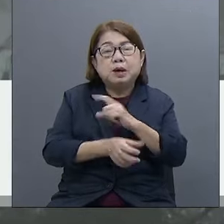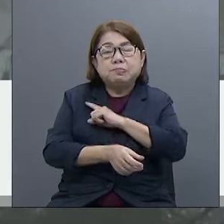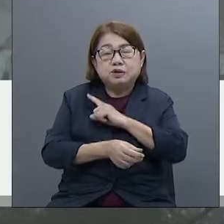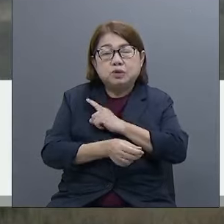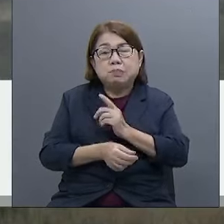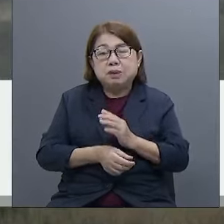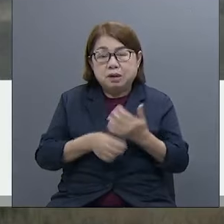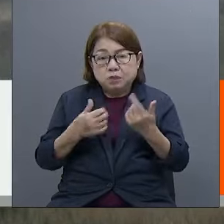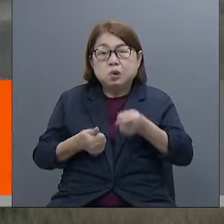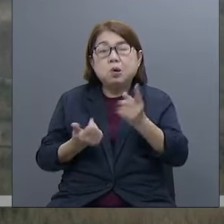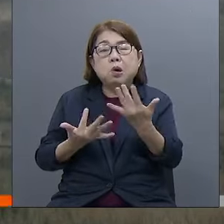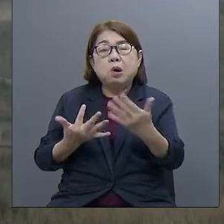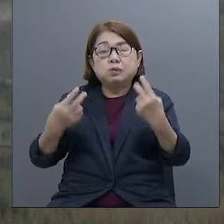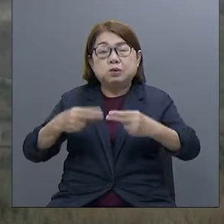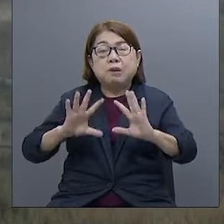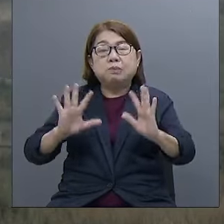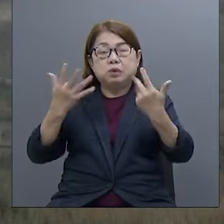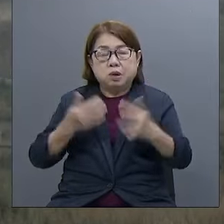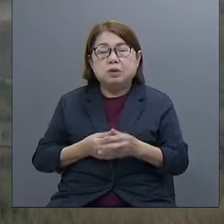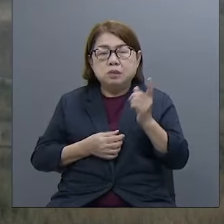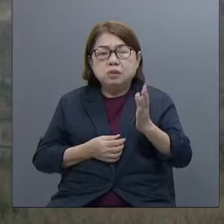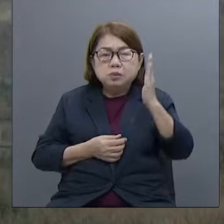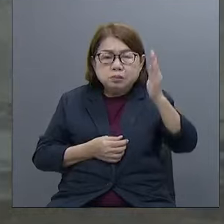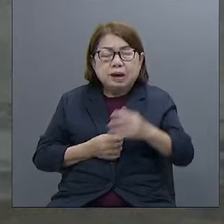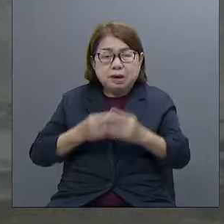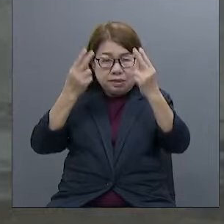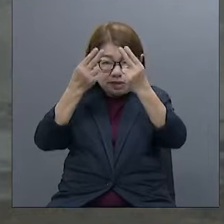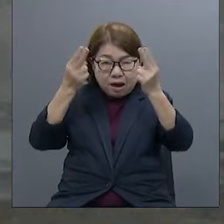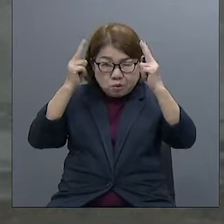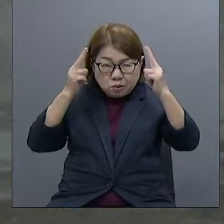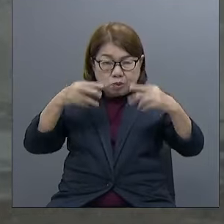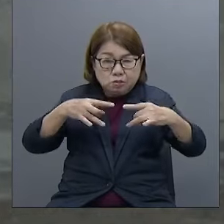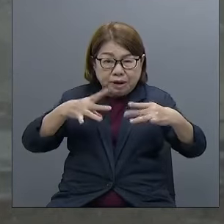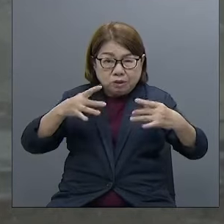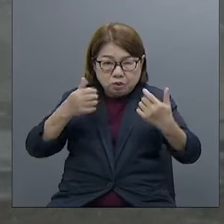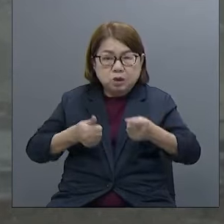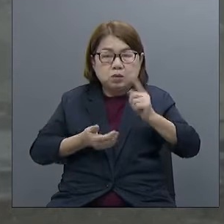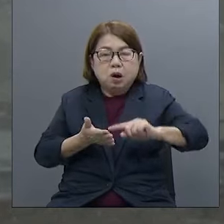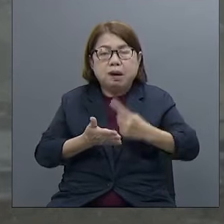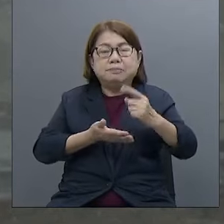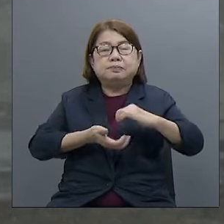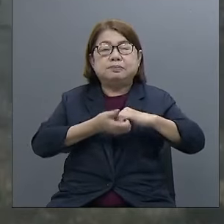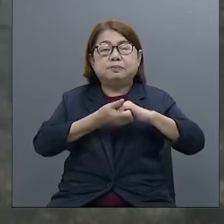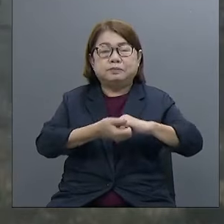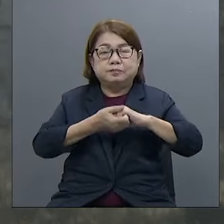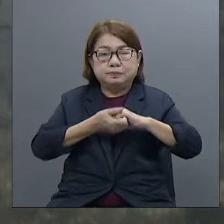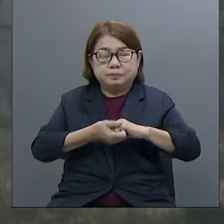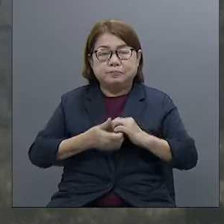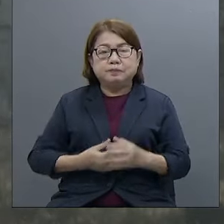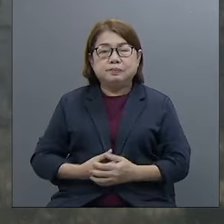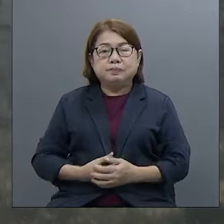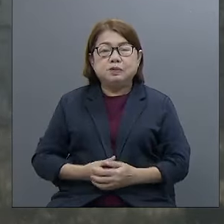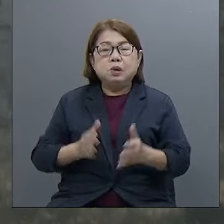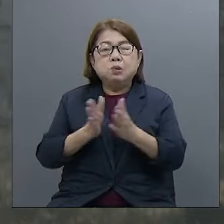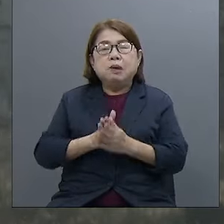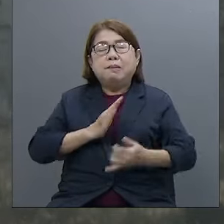ฟื้นฟูความสัมพันธ์กับซาอุดีอาระเบียซึ่งเป็นส่วนหนึ่งของกระบวนการสร้างพันธมิตรร่วมกับโลกเสรีและชาติตะวัน